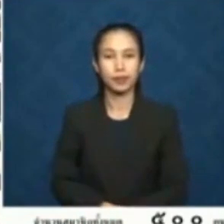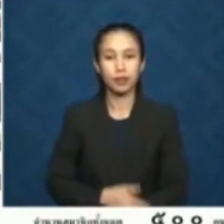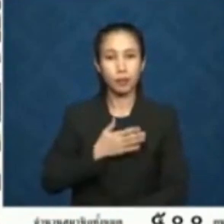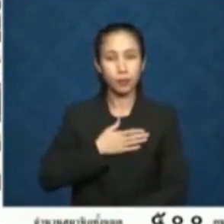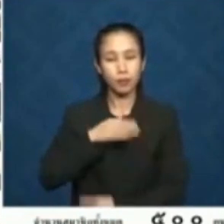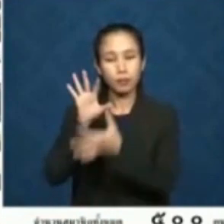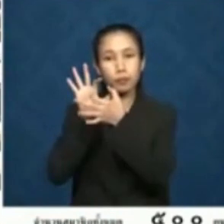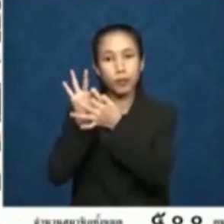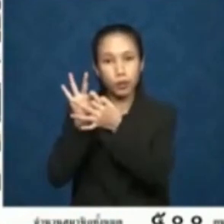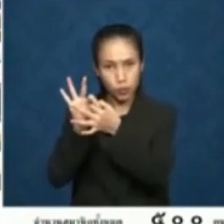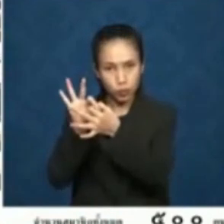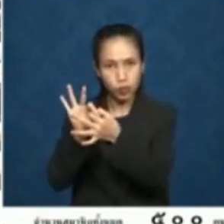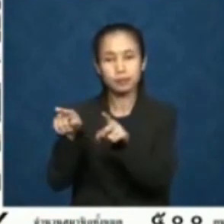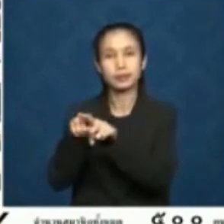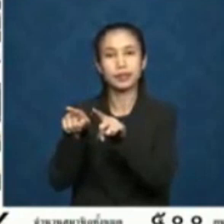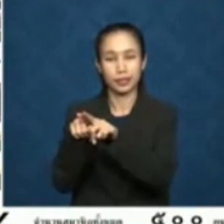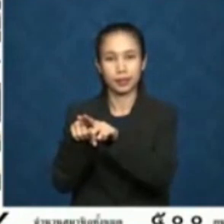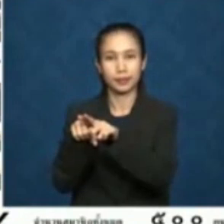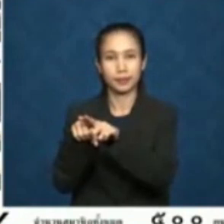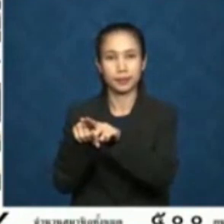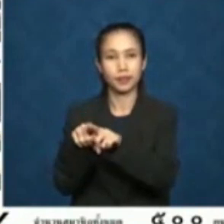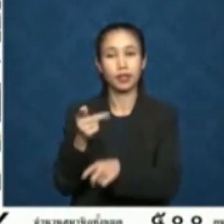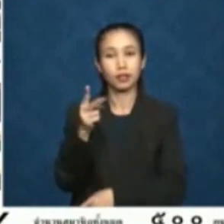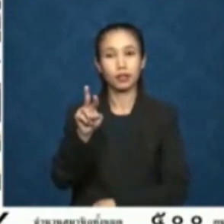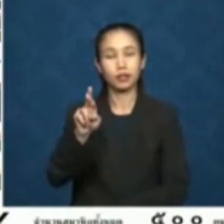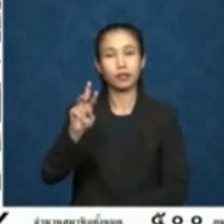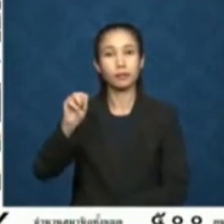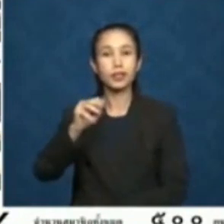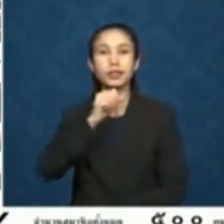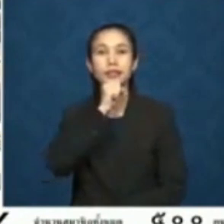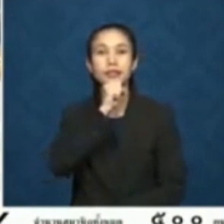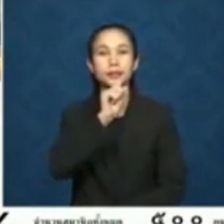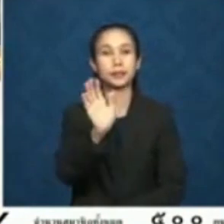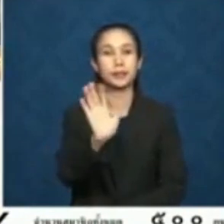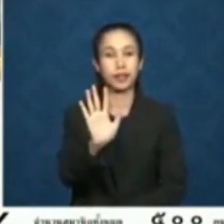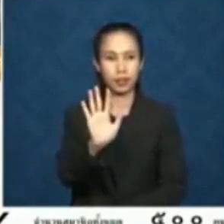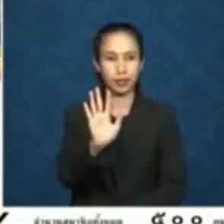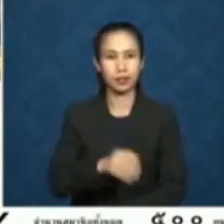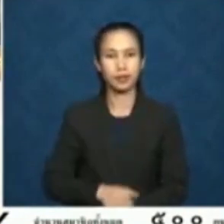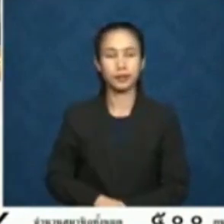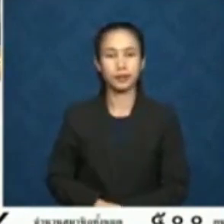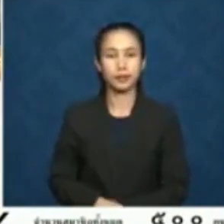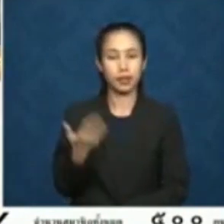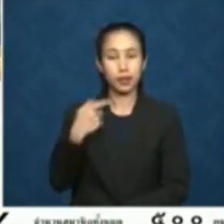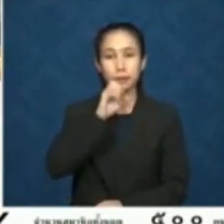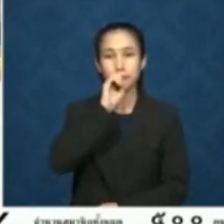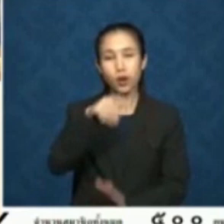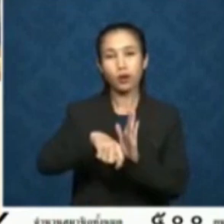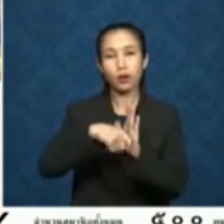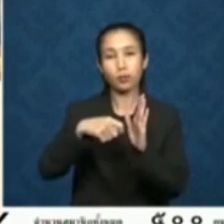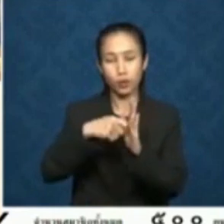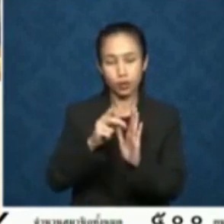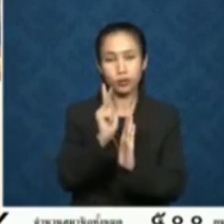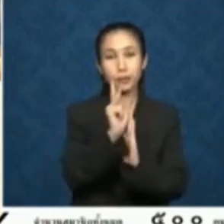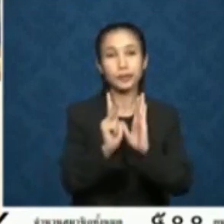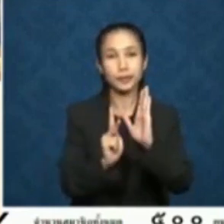มเป็นห่วงเป็นใยตามที่ท่านพูดเหมือนกันนะครับคณะครม.นั้นไม่ได้เกลียดค้านนะครับตามที่ได้เรียนไว้นะครับถึงเหตุ